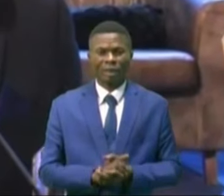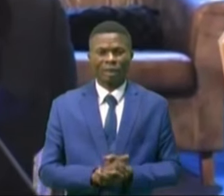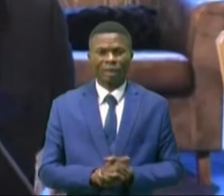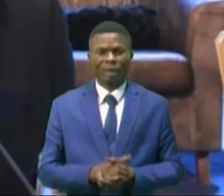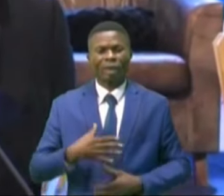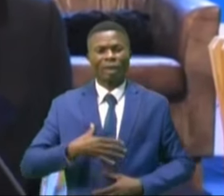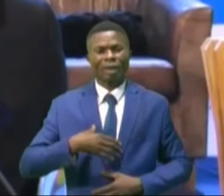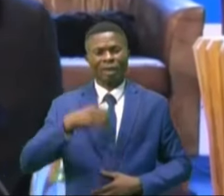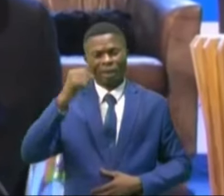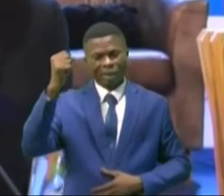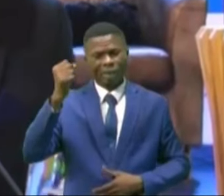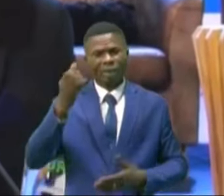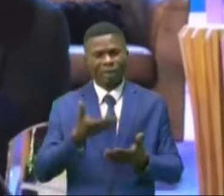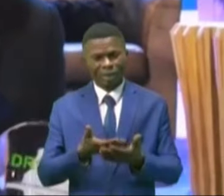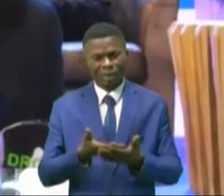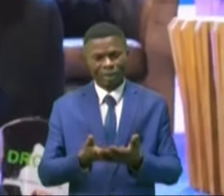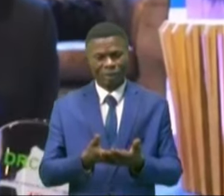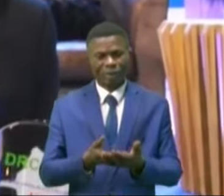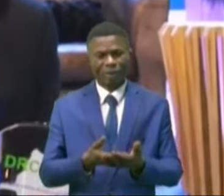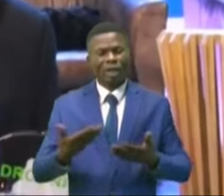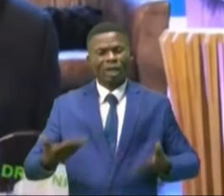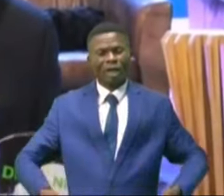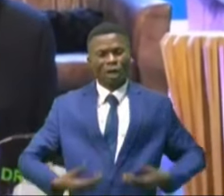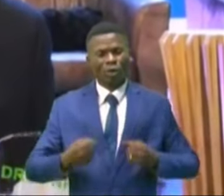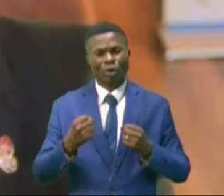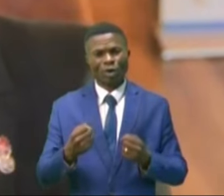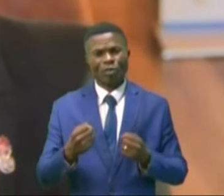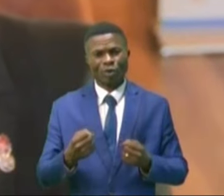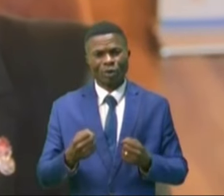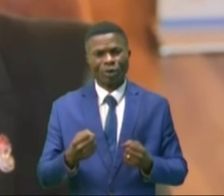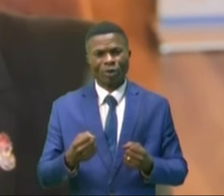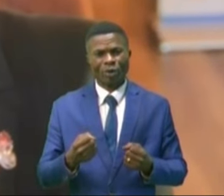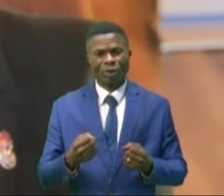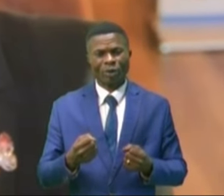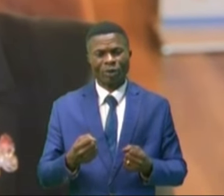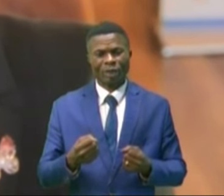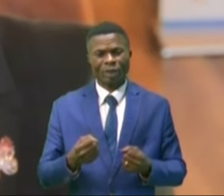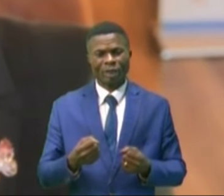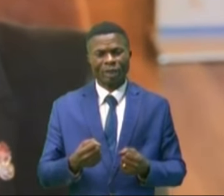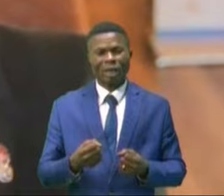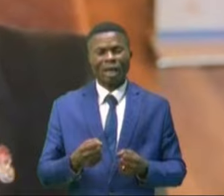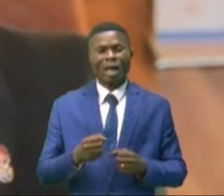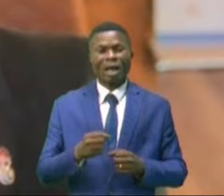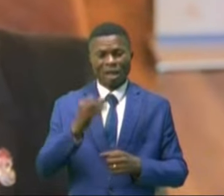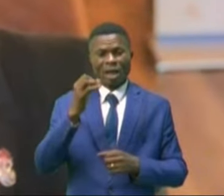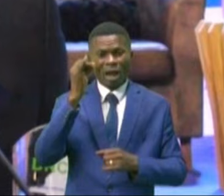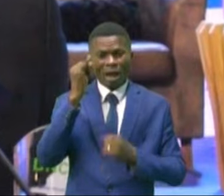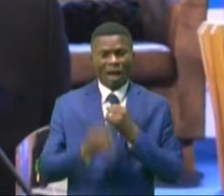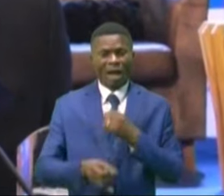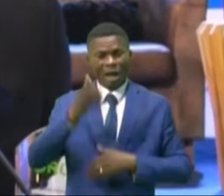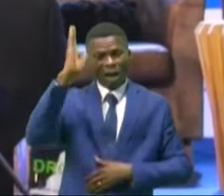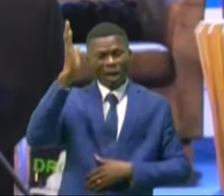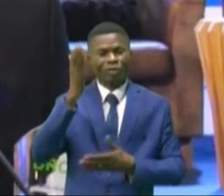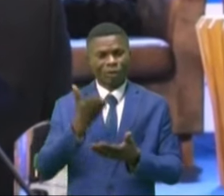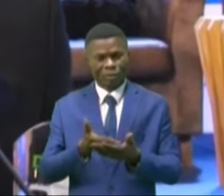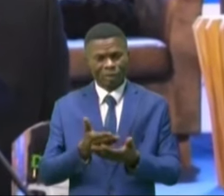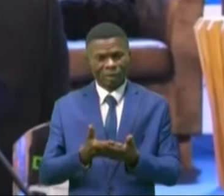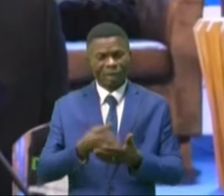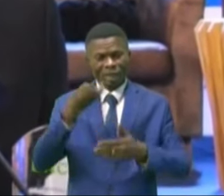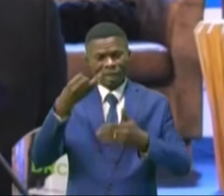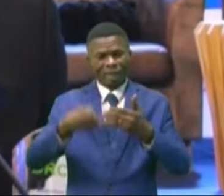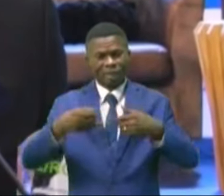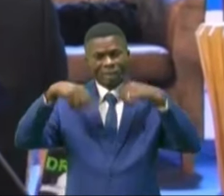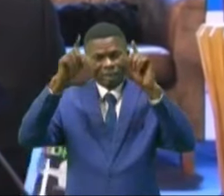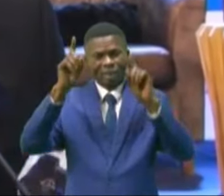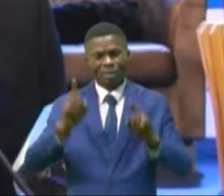Je suis particulièrement ému et très content que au bout de toutes ces décisions et de tous ces efforts,